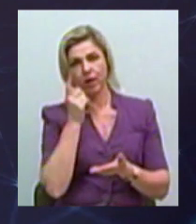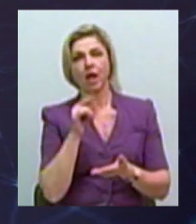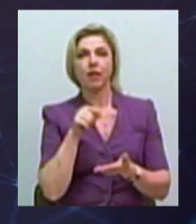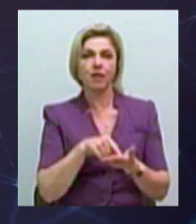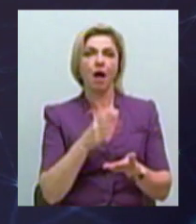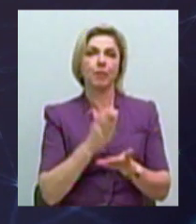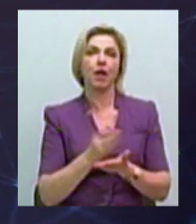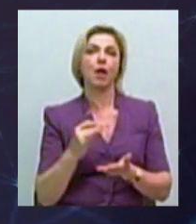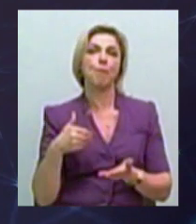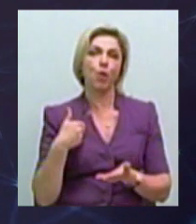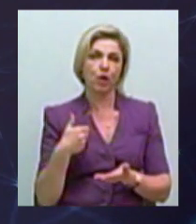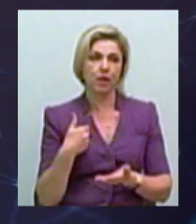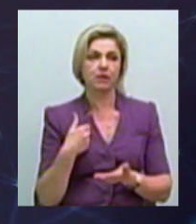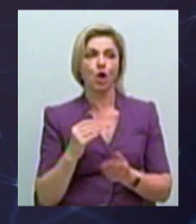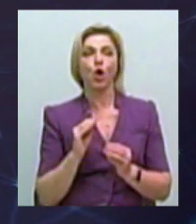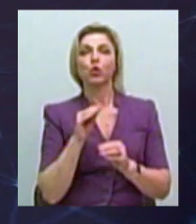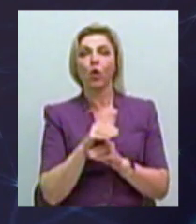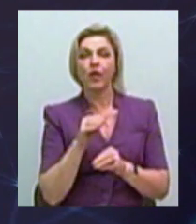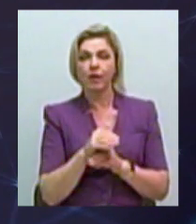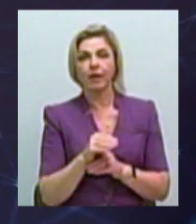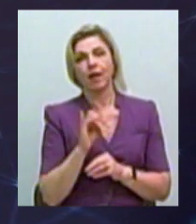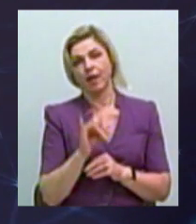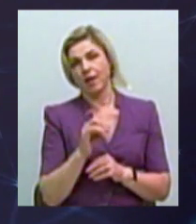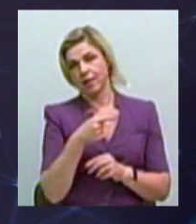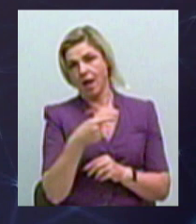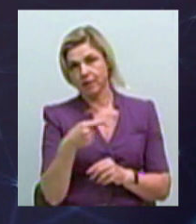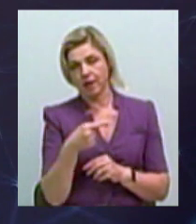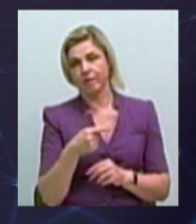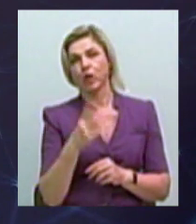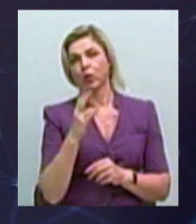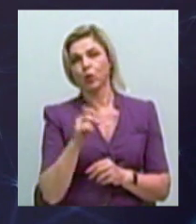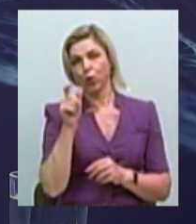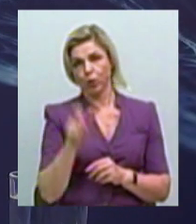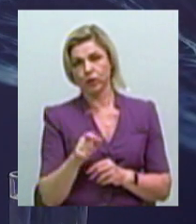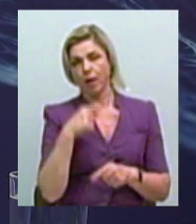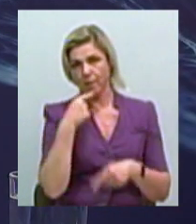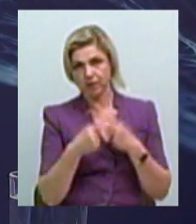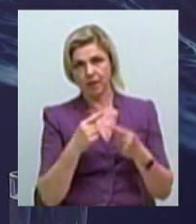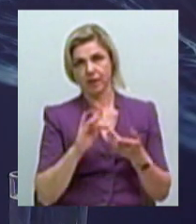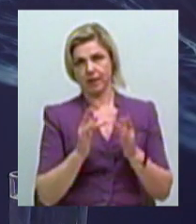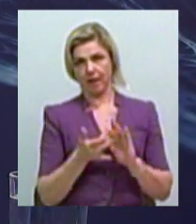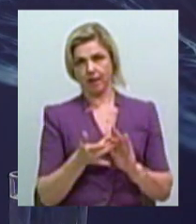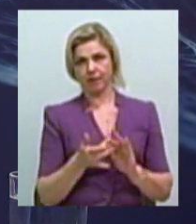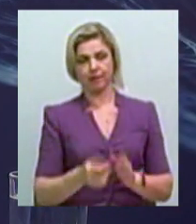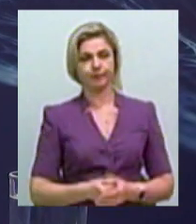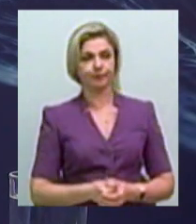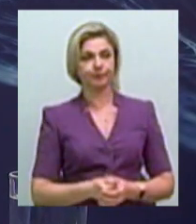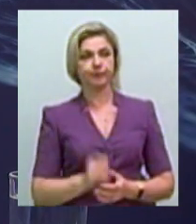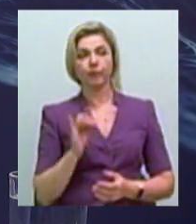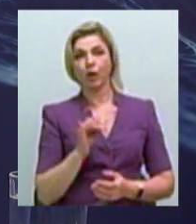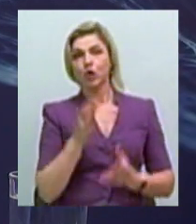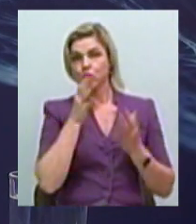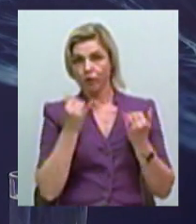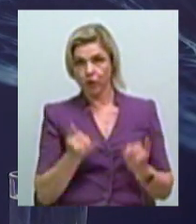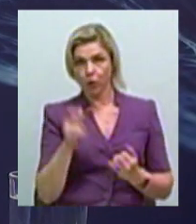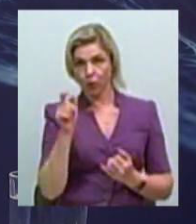корисні додатки, так і негативні, але так чи інакше людина постійно в віртуальному світі. Так, і сучасна людина